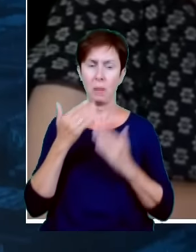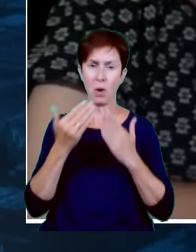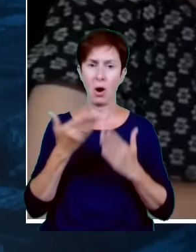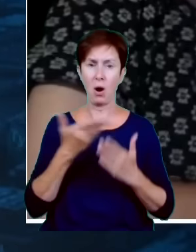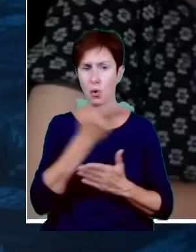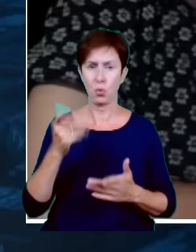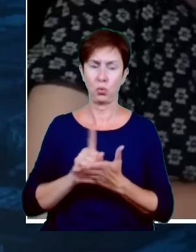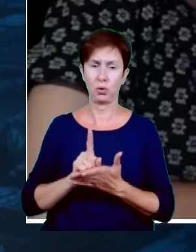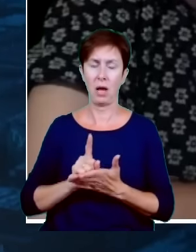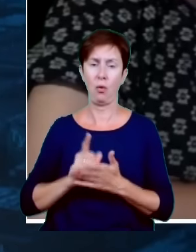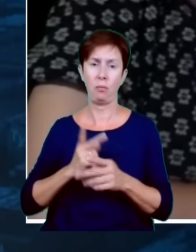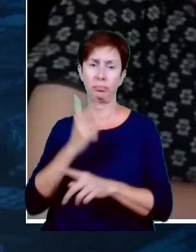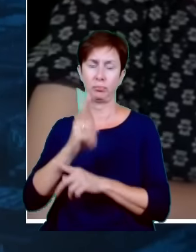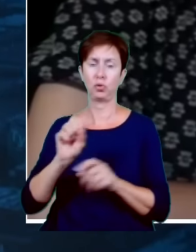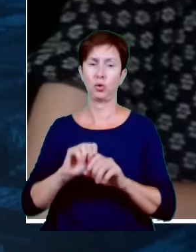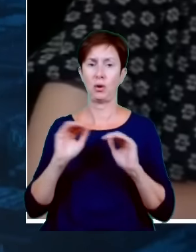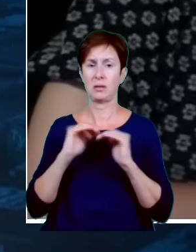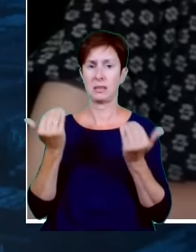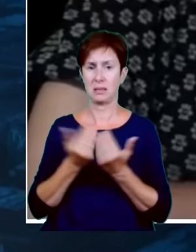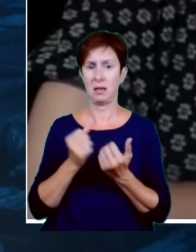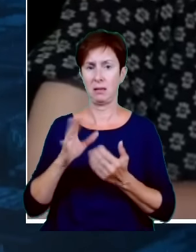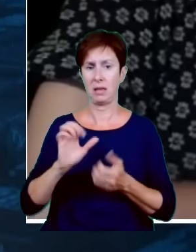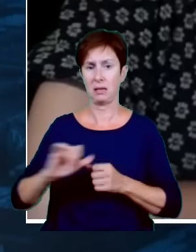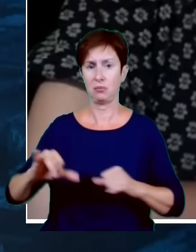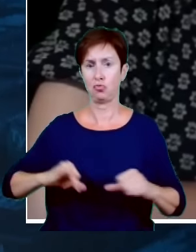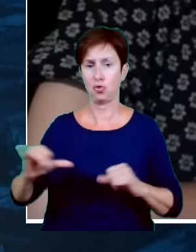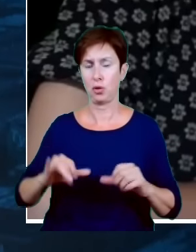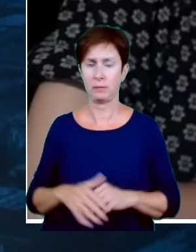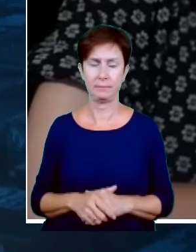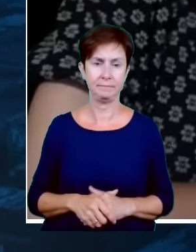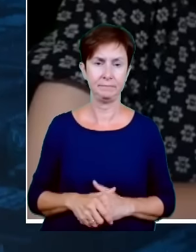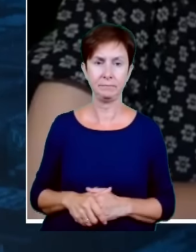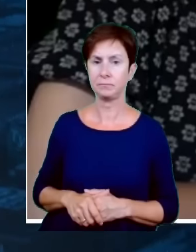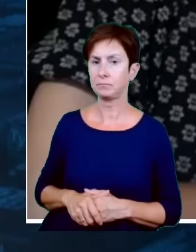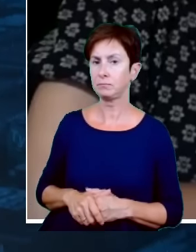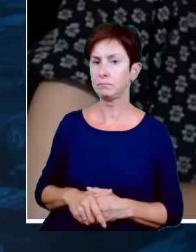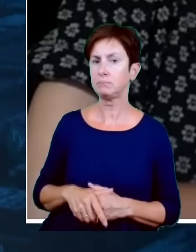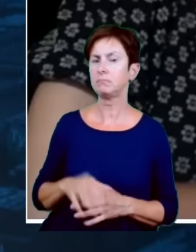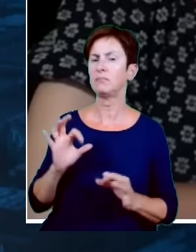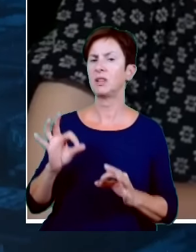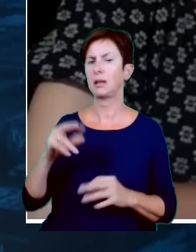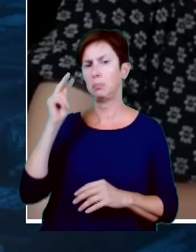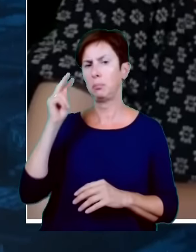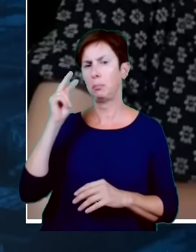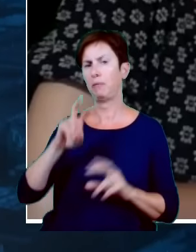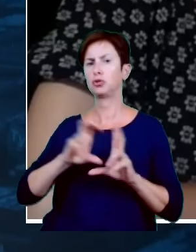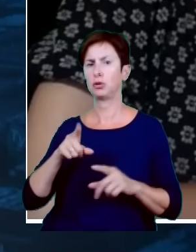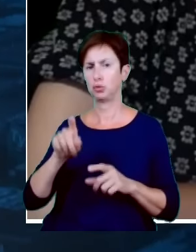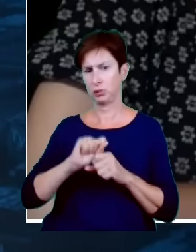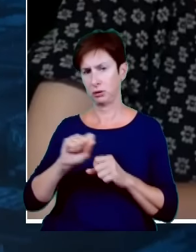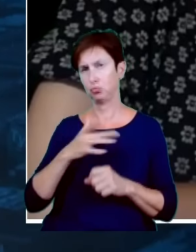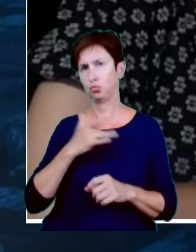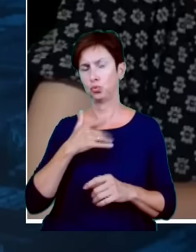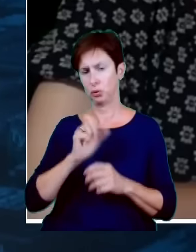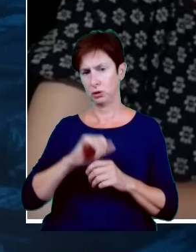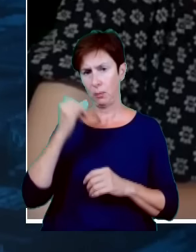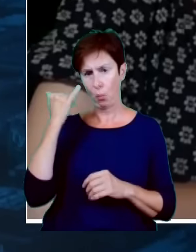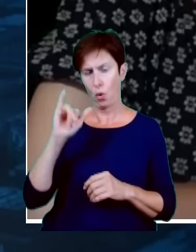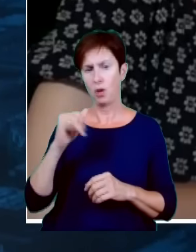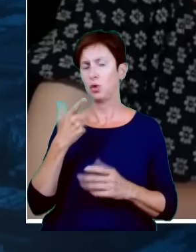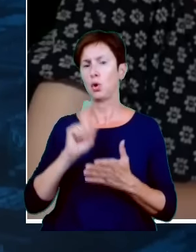którym mamy rząd jaki mamy a uważa pani że to był błąd teraz z perspektywy czasu i tego że nie udało wam się zliberalizować